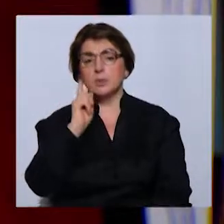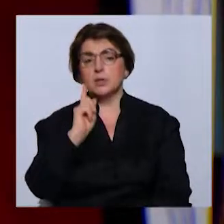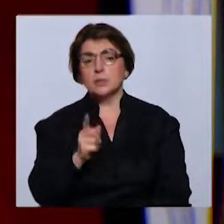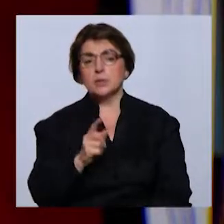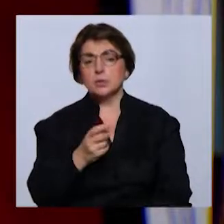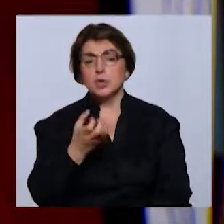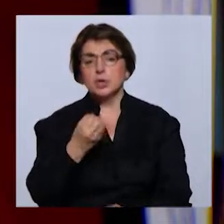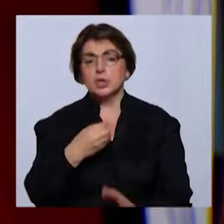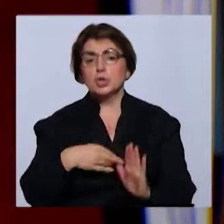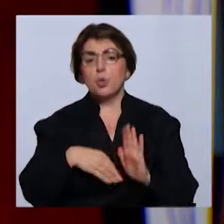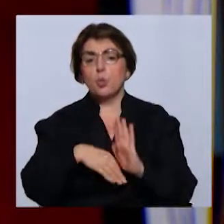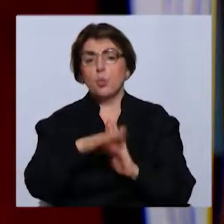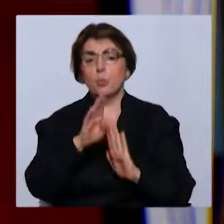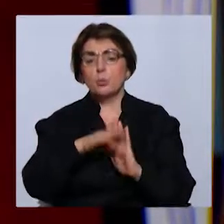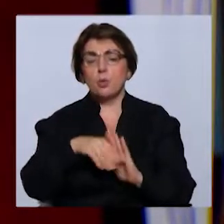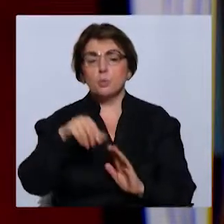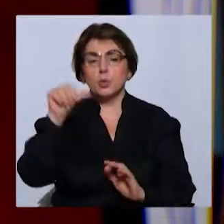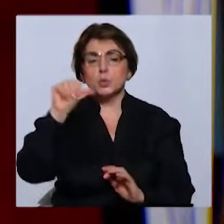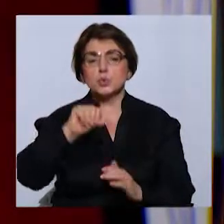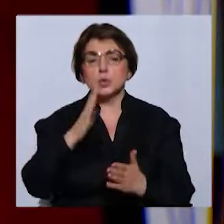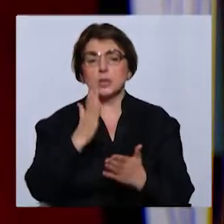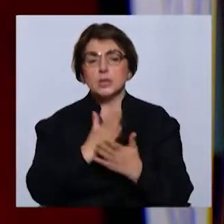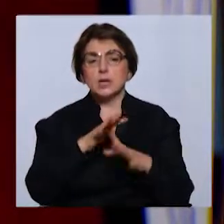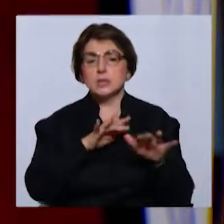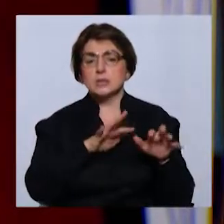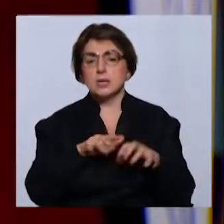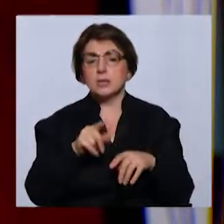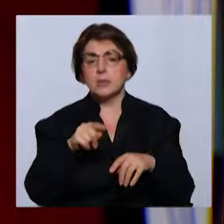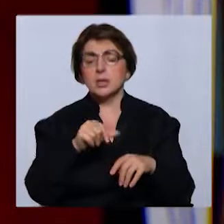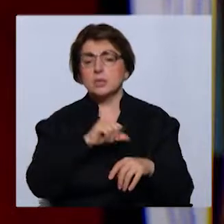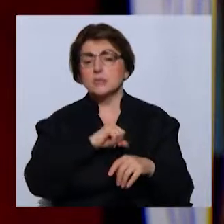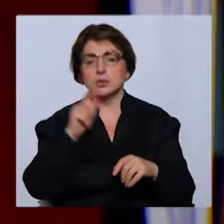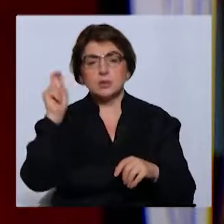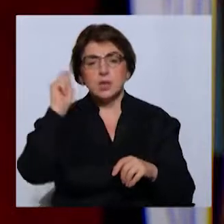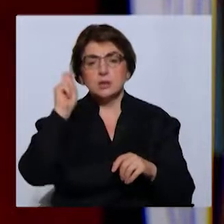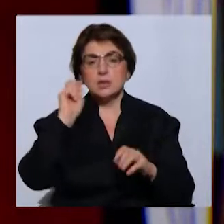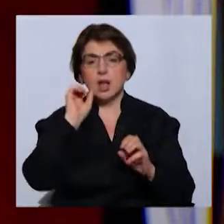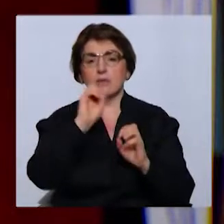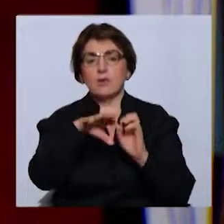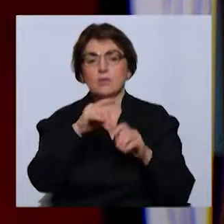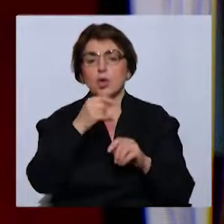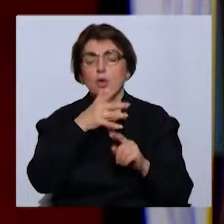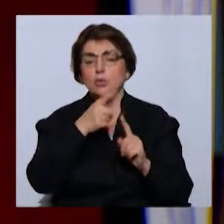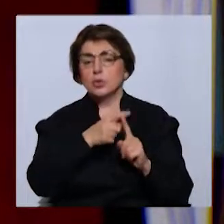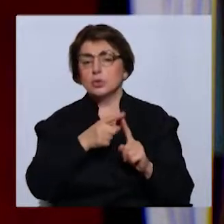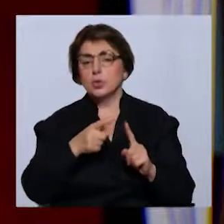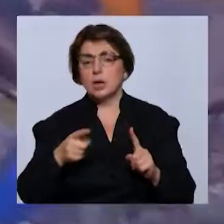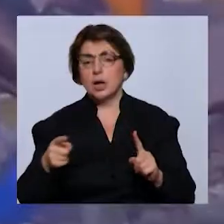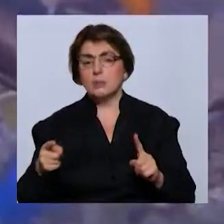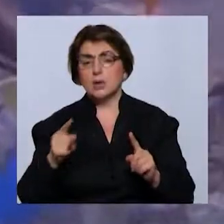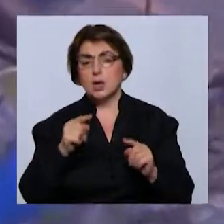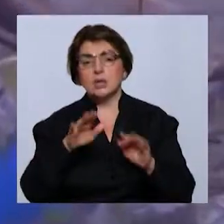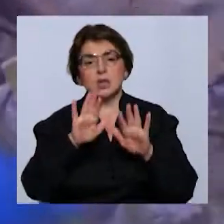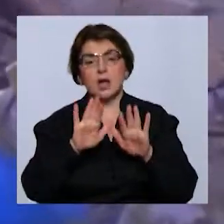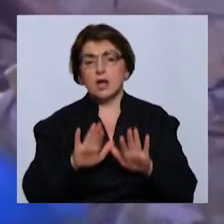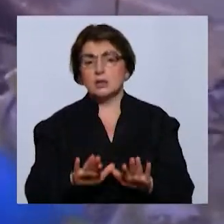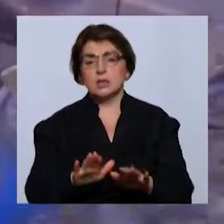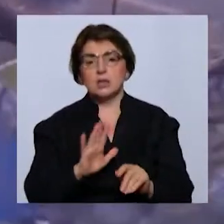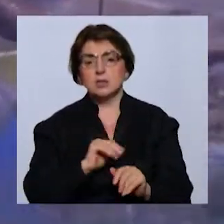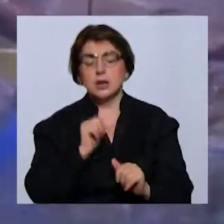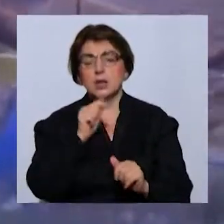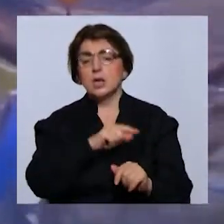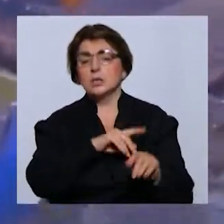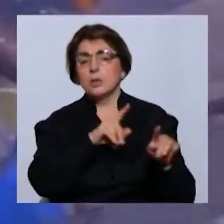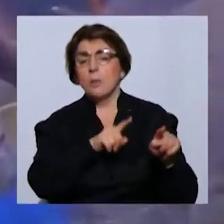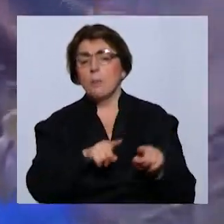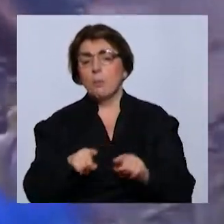კიდე უფრო ცუდად არის საქმე, ვინაიდან ეს ნაგვის ლაქა დროთა განმავლობაში ერთ ადგილზე კი არ არის, არამედ